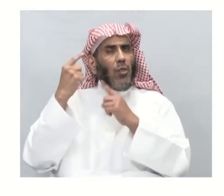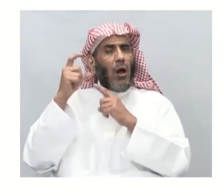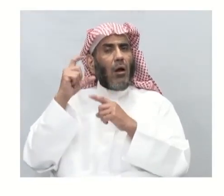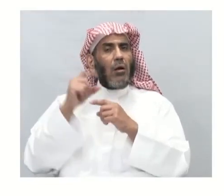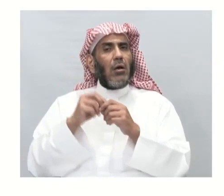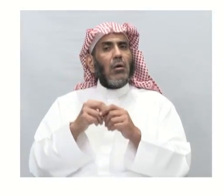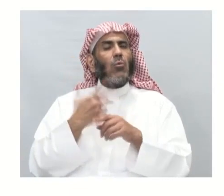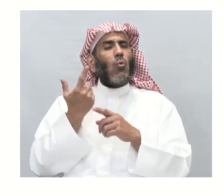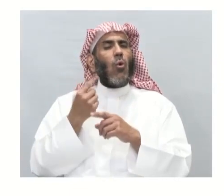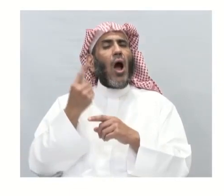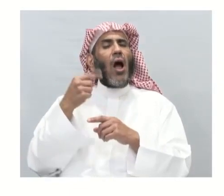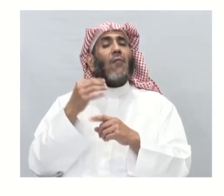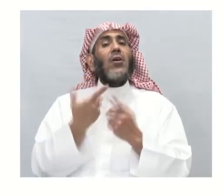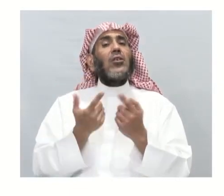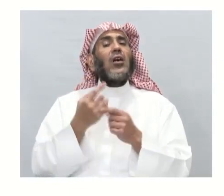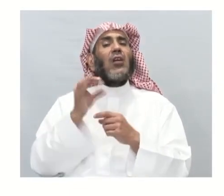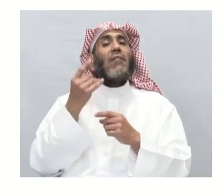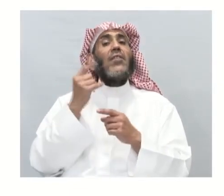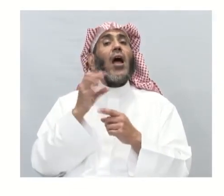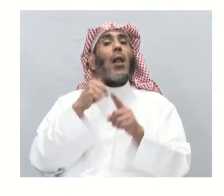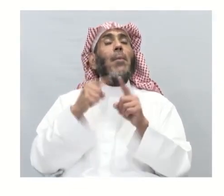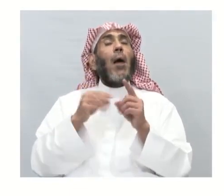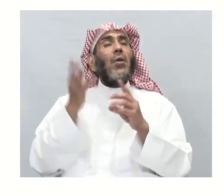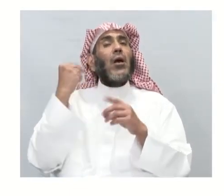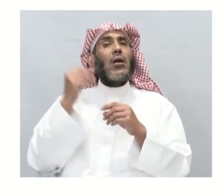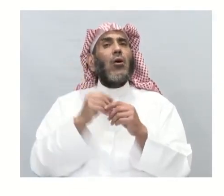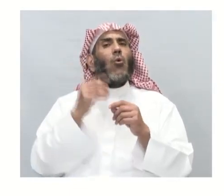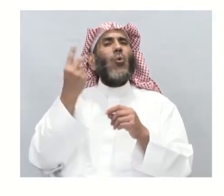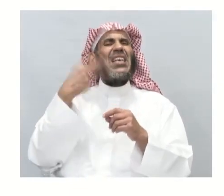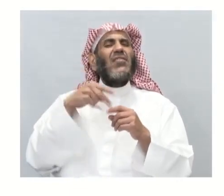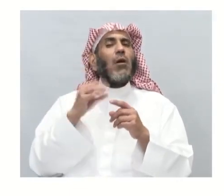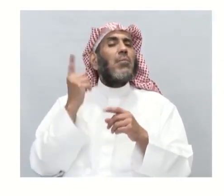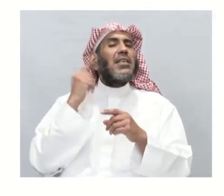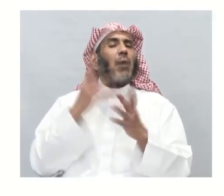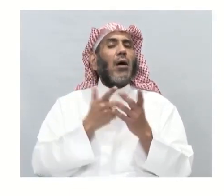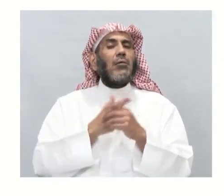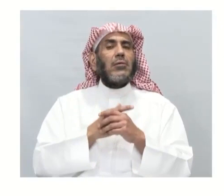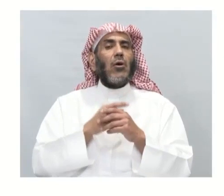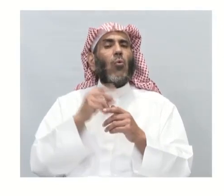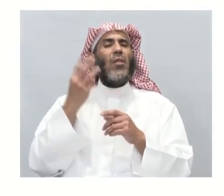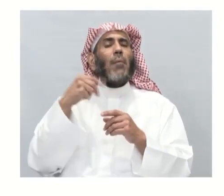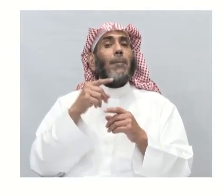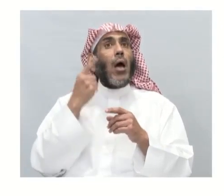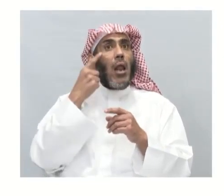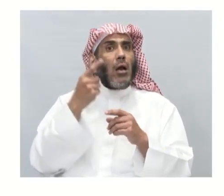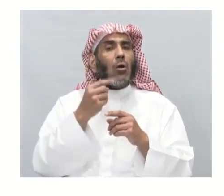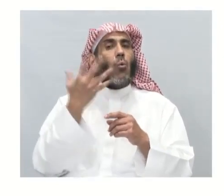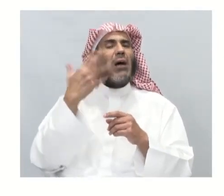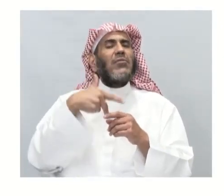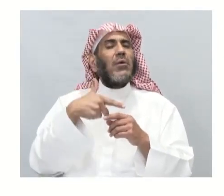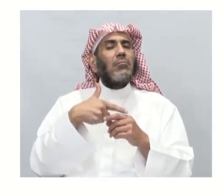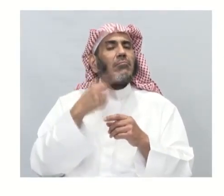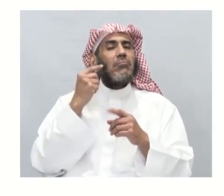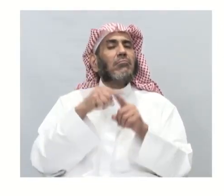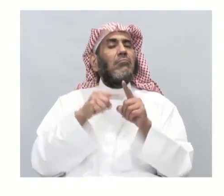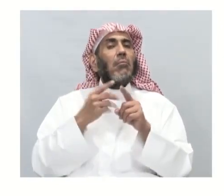10% مما نقرا 20% مما نسمع و 30% مما نرى و 50%